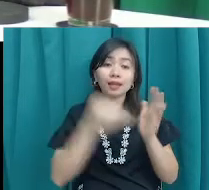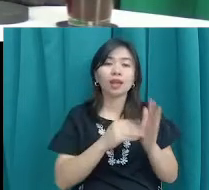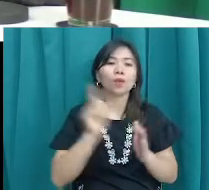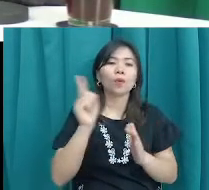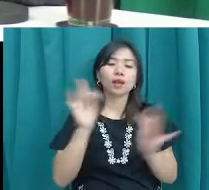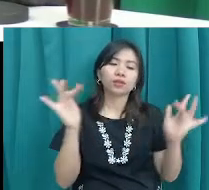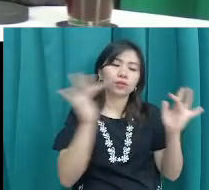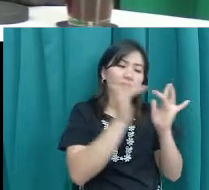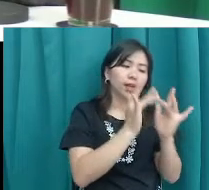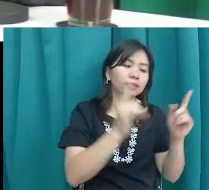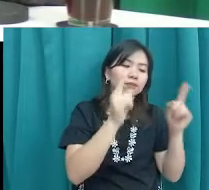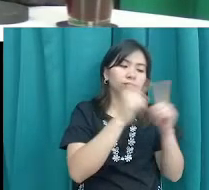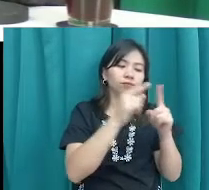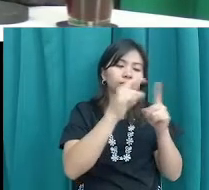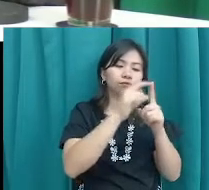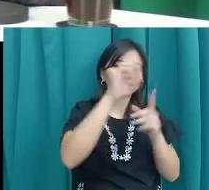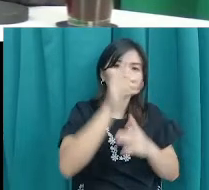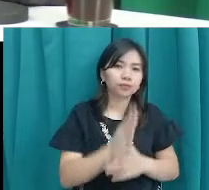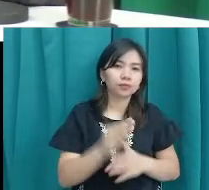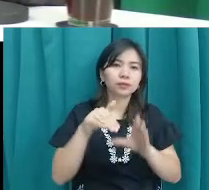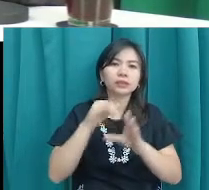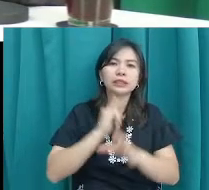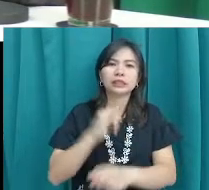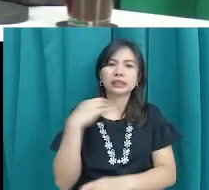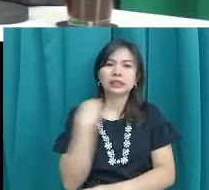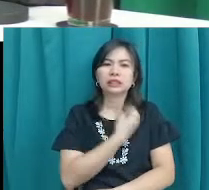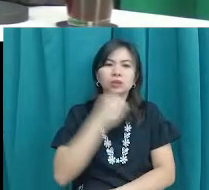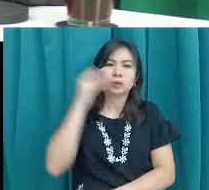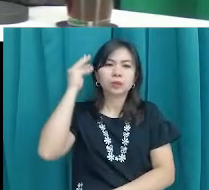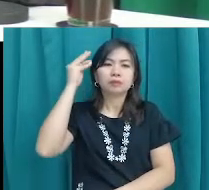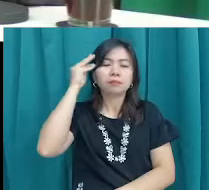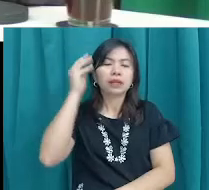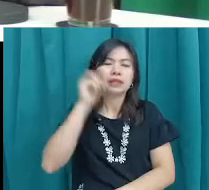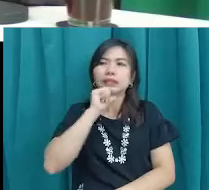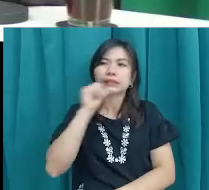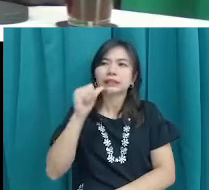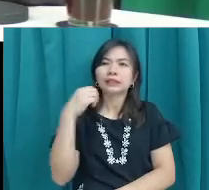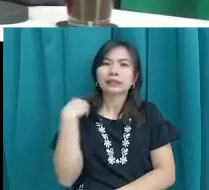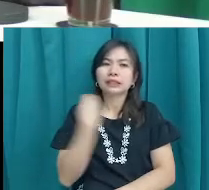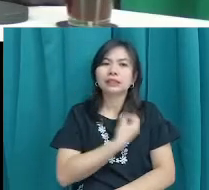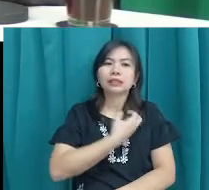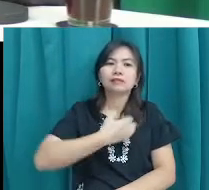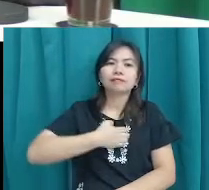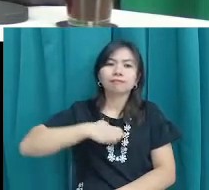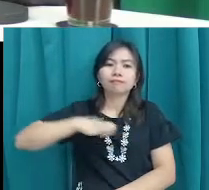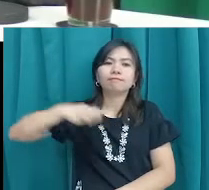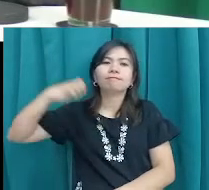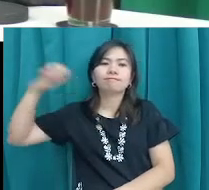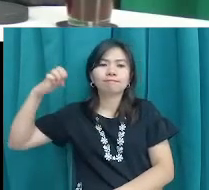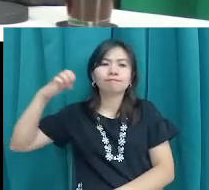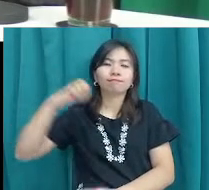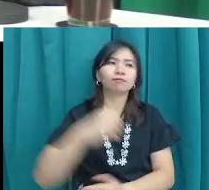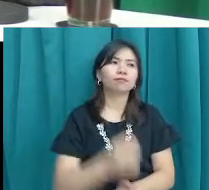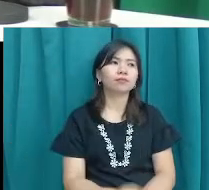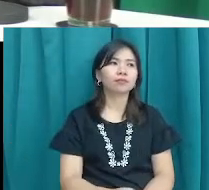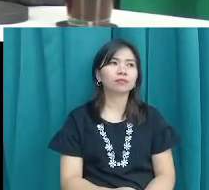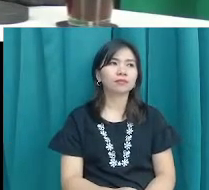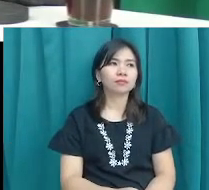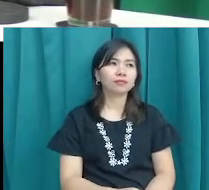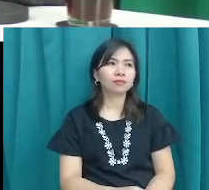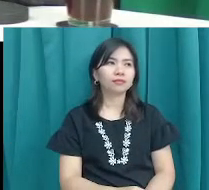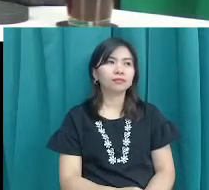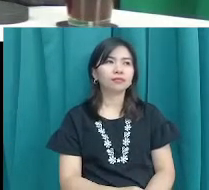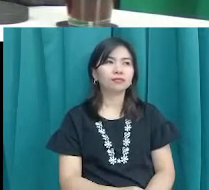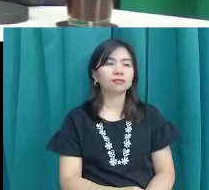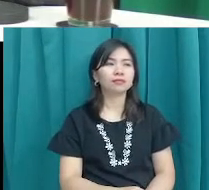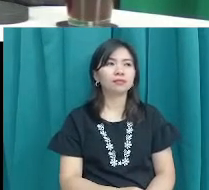ay itong utak. You see? Yung intelekto. Yan, tama ba yung Tagalog ko sa intelektual? Yung pinapunto